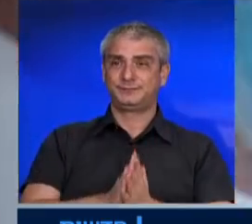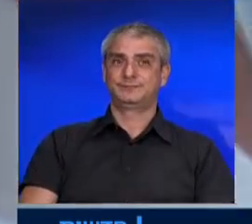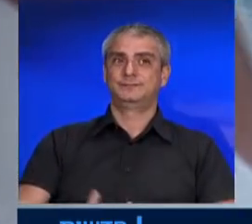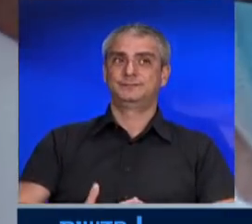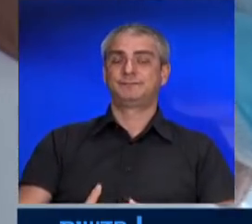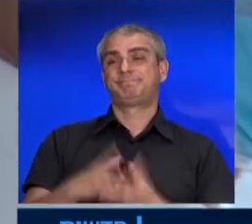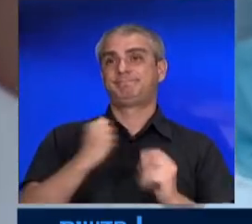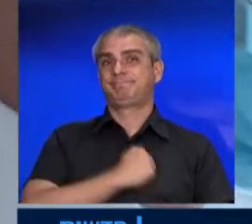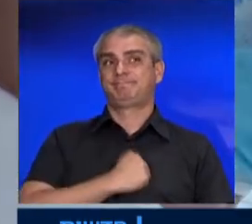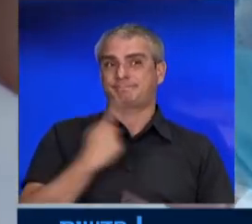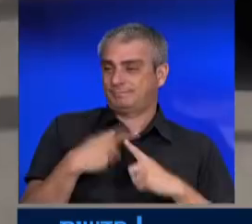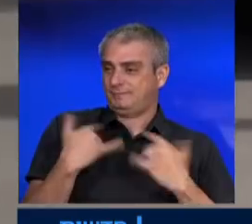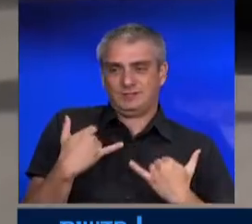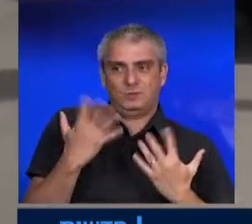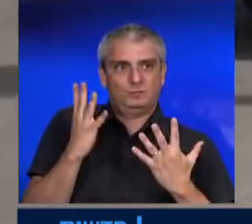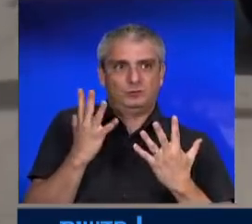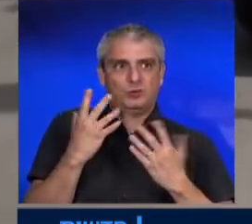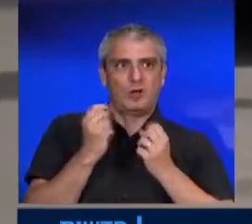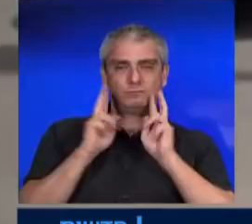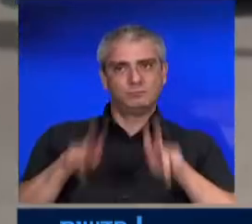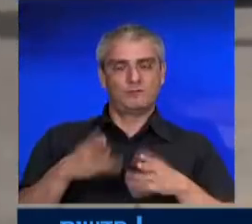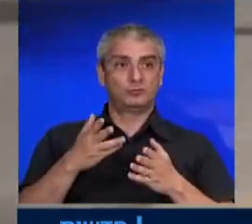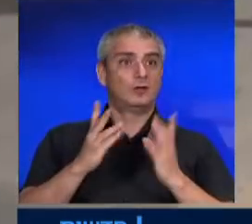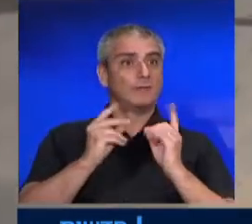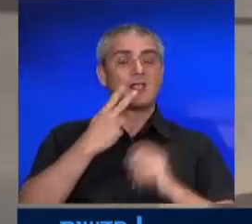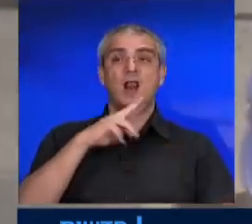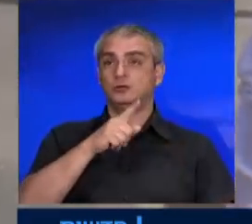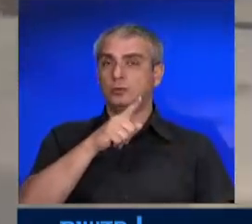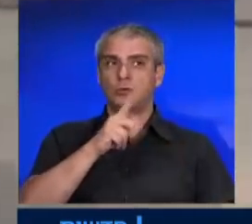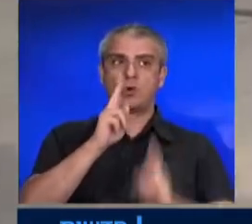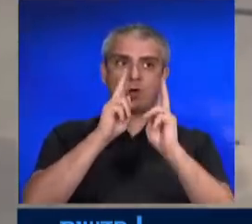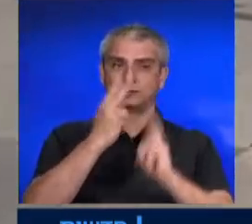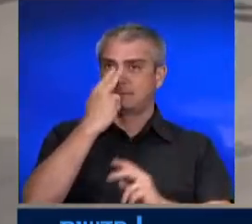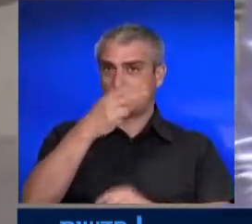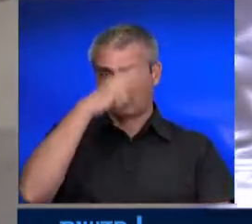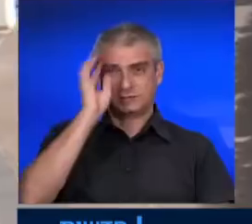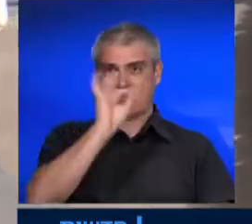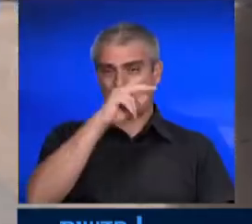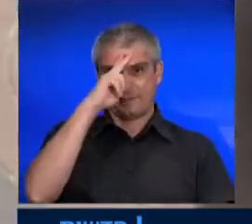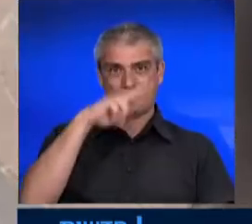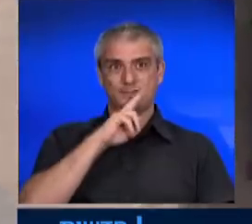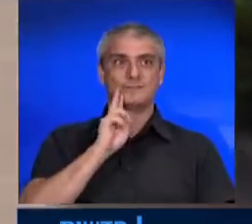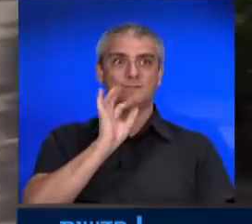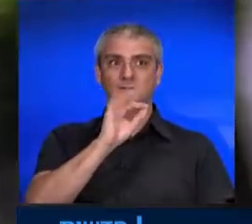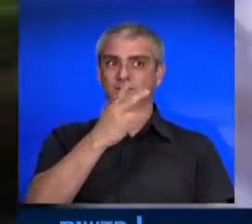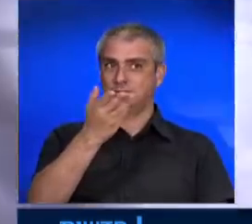למרבה הצער עד היום בצורה כל כך מפורשת. בדרך להשבעה הוא עוד עוצר לביקור קצר אצל אמא ואבא. הנה אבא